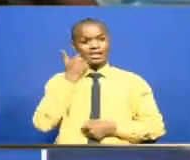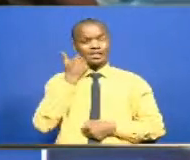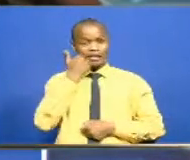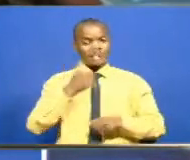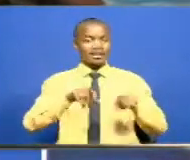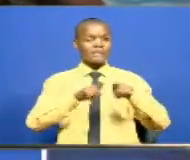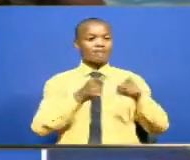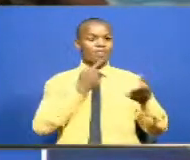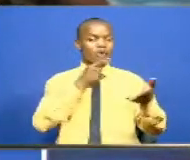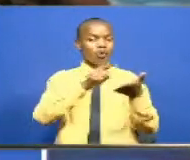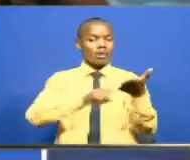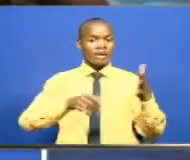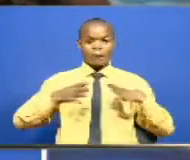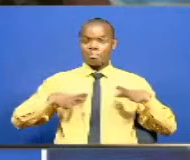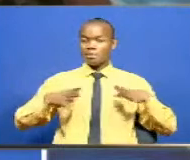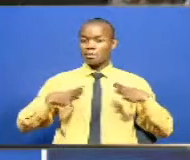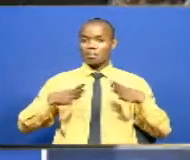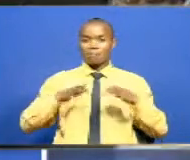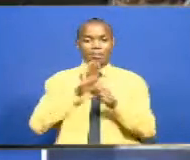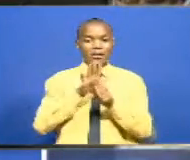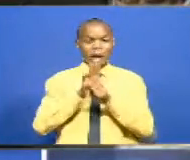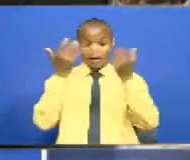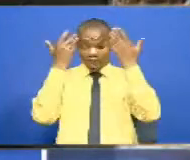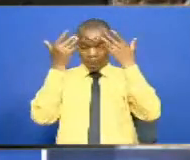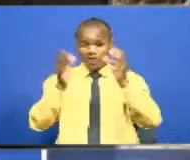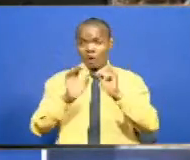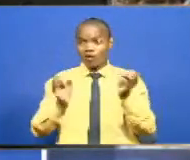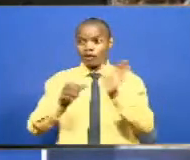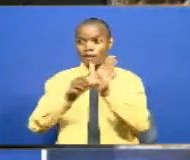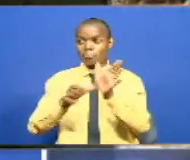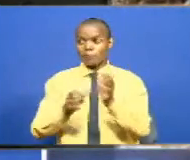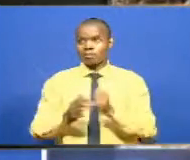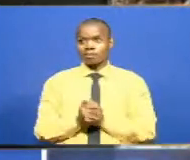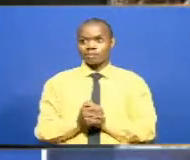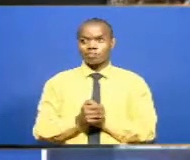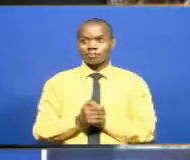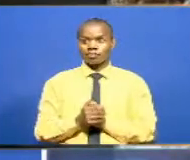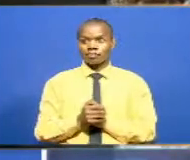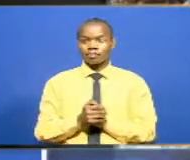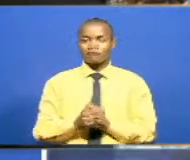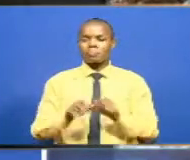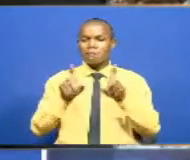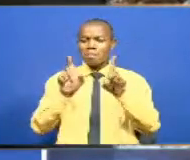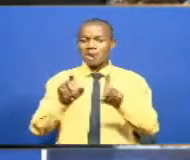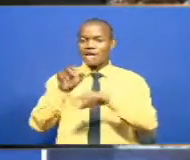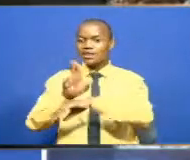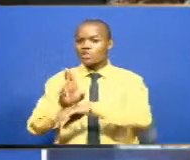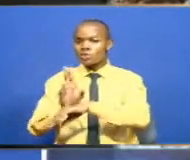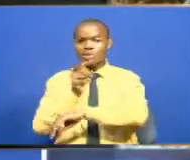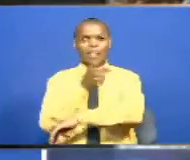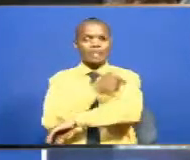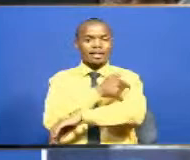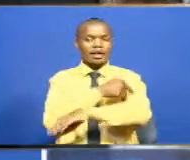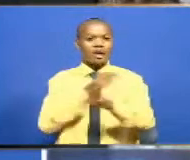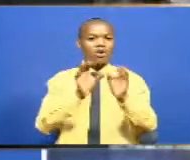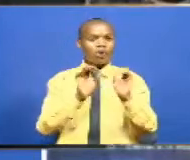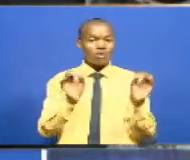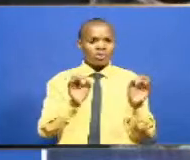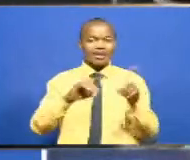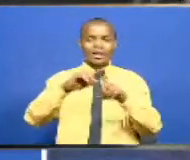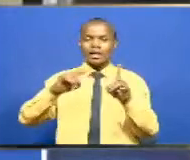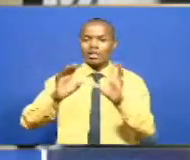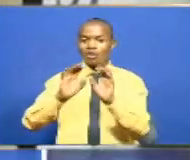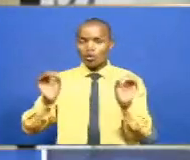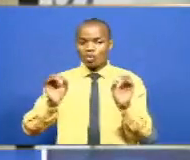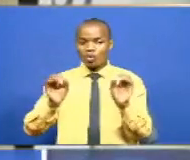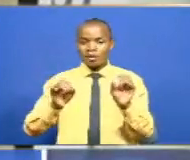wengi hawana habari kuhusu changamoto hizo. Si lazima uende katika mihadarati ama uende kuuana ama mauaji, tafuta mtu